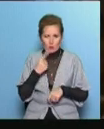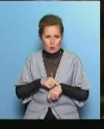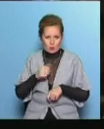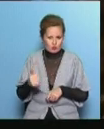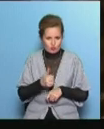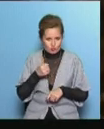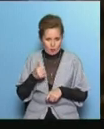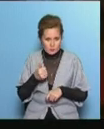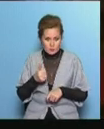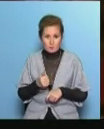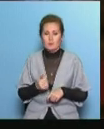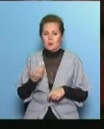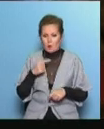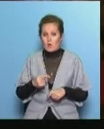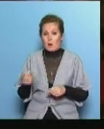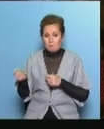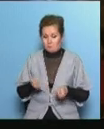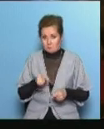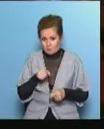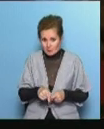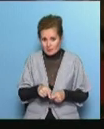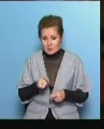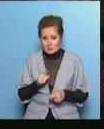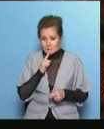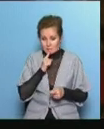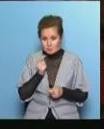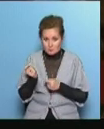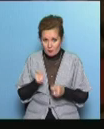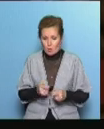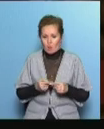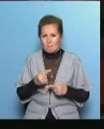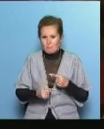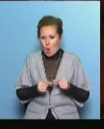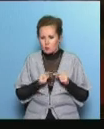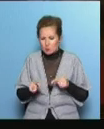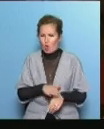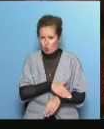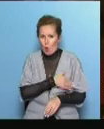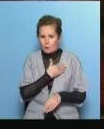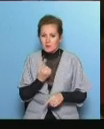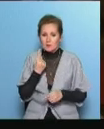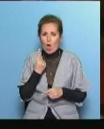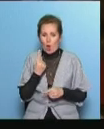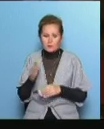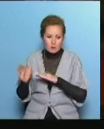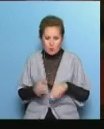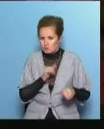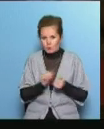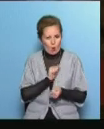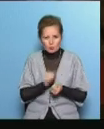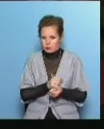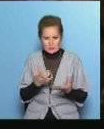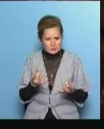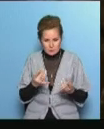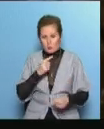Когда сырое зерно в поле приходит, вот это процесс долгой сушки. За один проход не просушивается, несколько